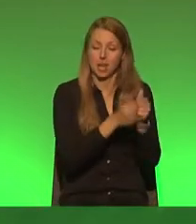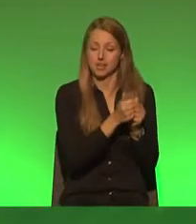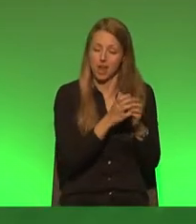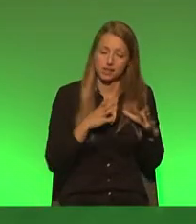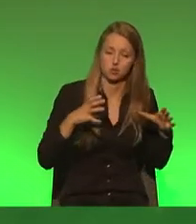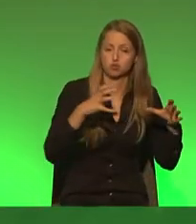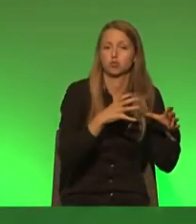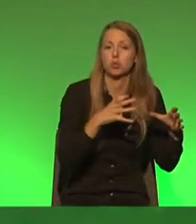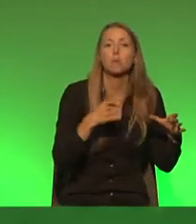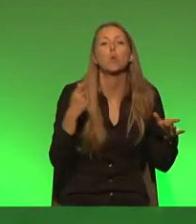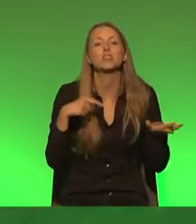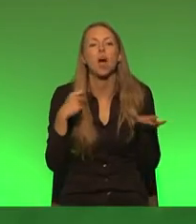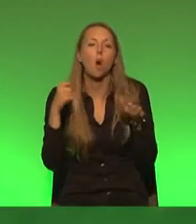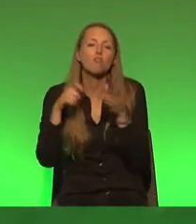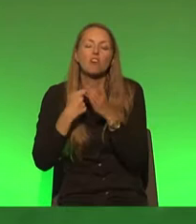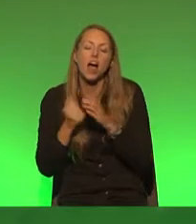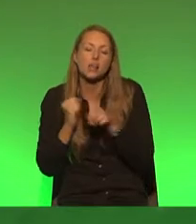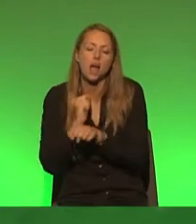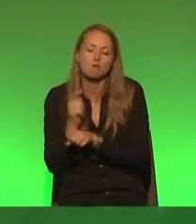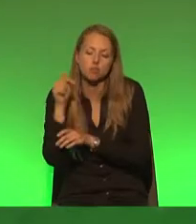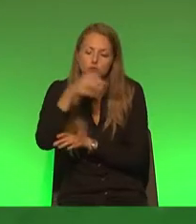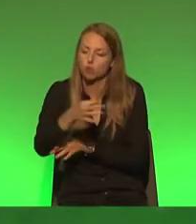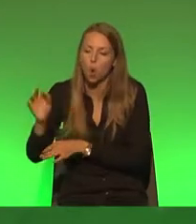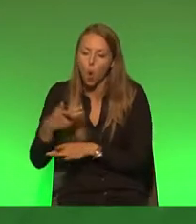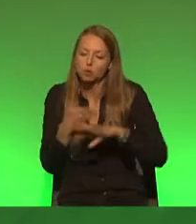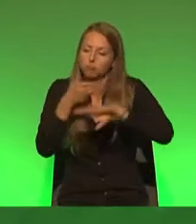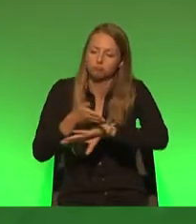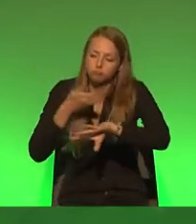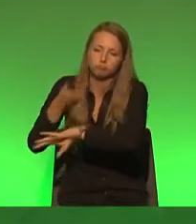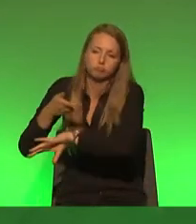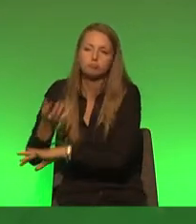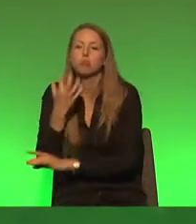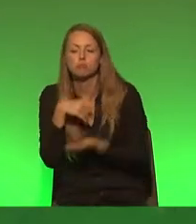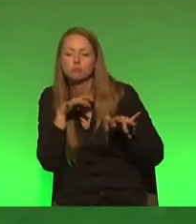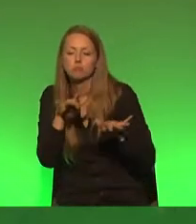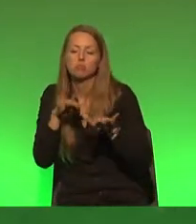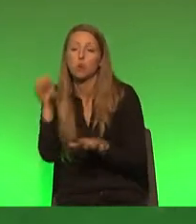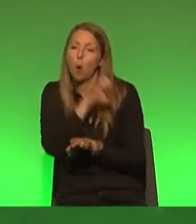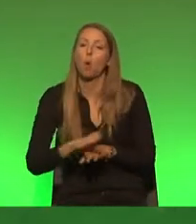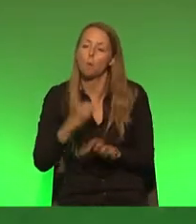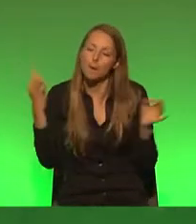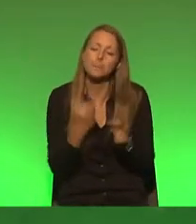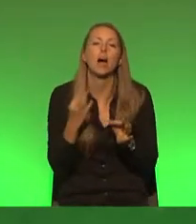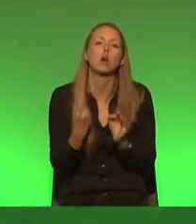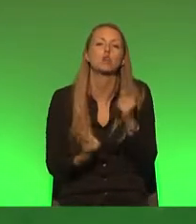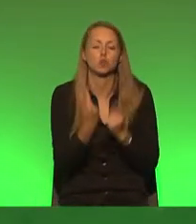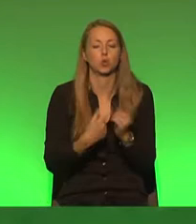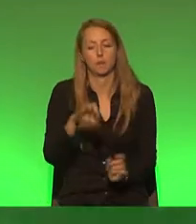den Wahlkämpfen vor Ort, mit euch anpacken, damit uns das gelingt. Dieses Europa braucht ein starkes grünes Ergebnis.